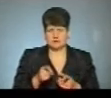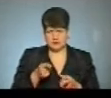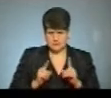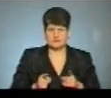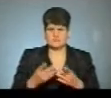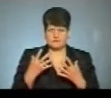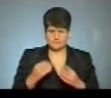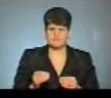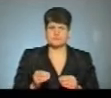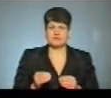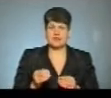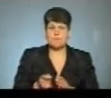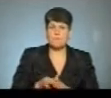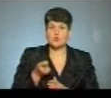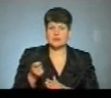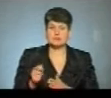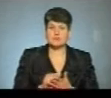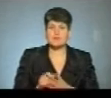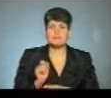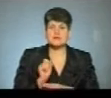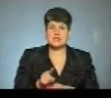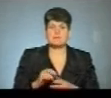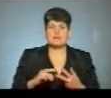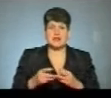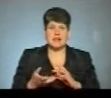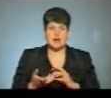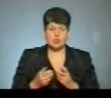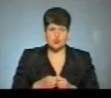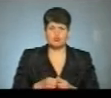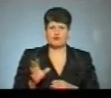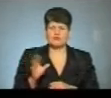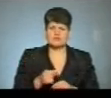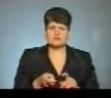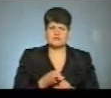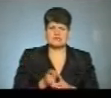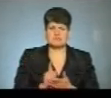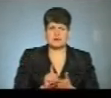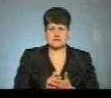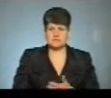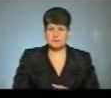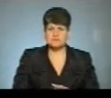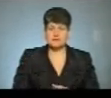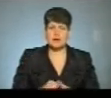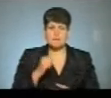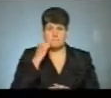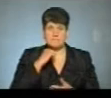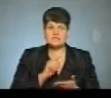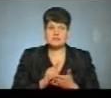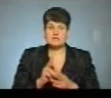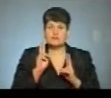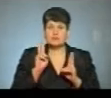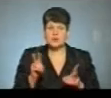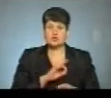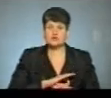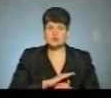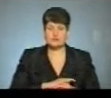документа, і подати документи на призначення, перерахунок, все, що пов'язано з пенсіями. Пенсіонерам, які не вміють